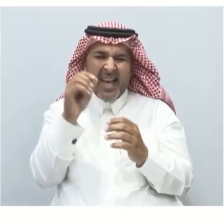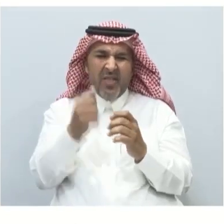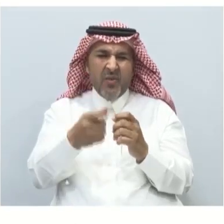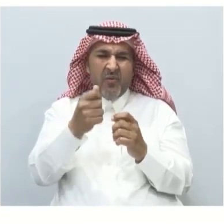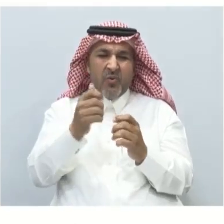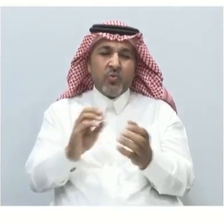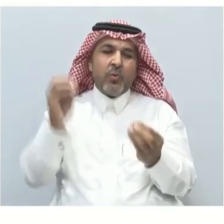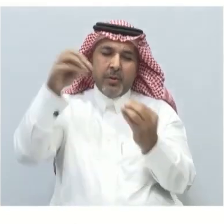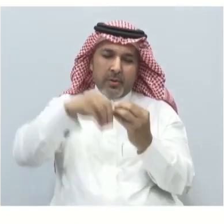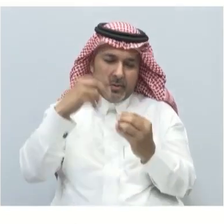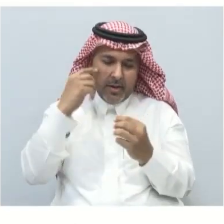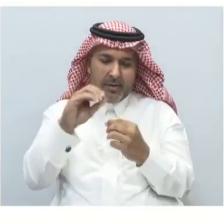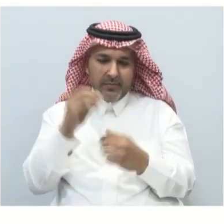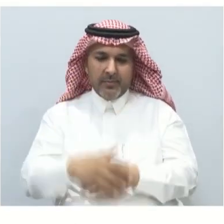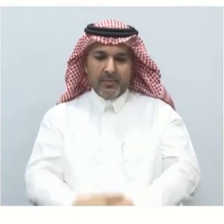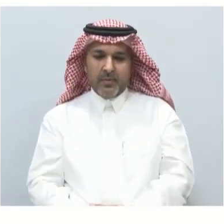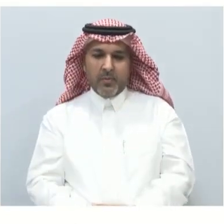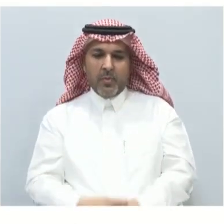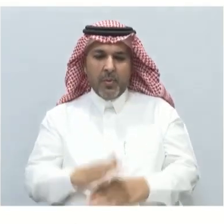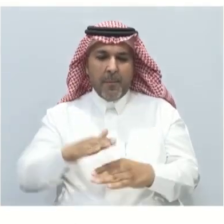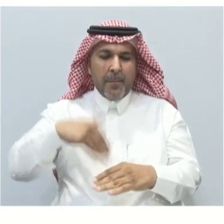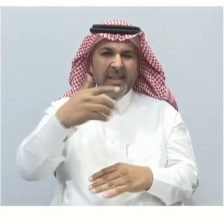700000 1 ئ